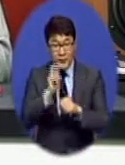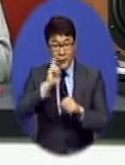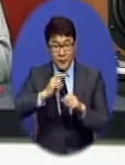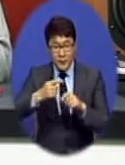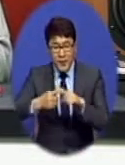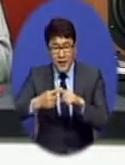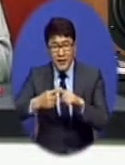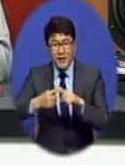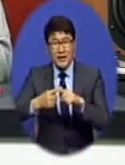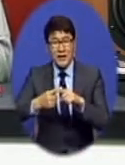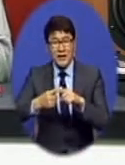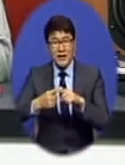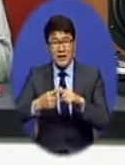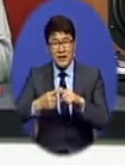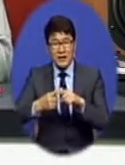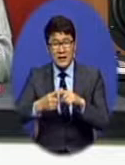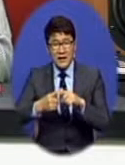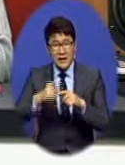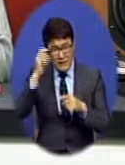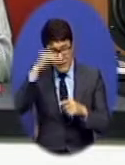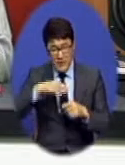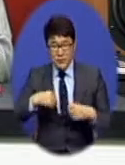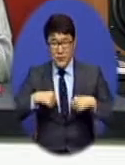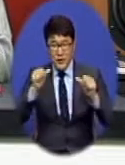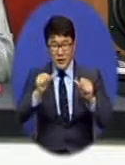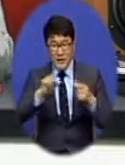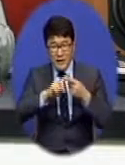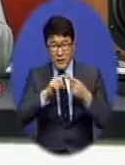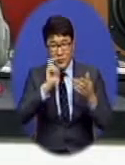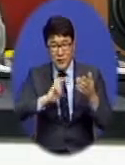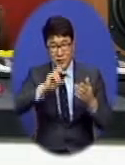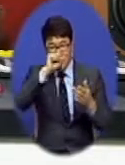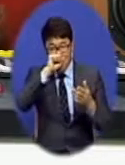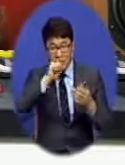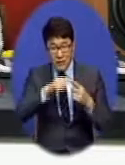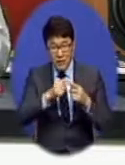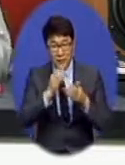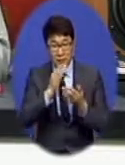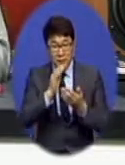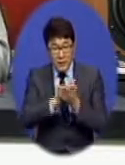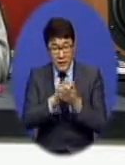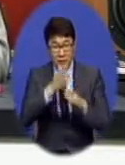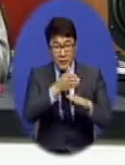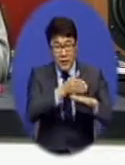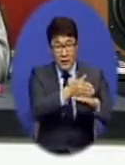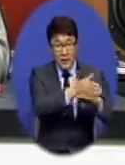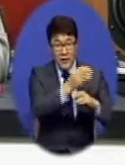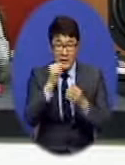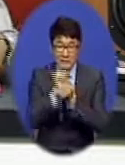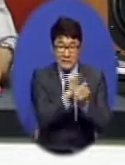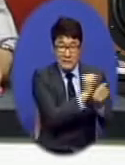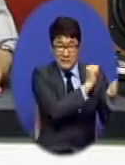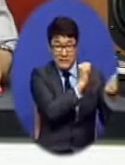딱 끊기니까 네. 그걸 끊어진 대로 그냥 버리고 가야 돼요. 아. 그러지 않으면 노래가 자꾸 밀려나가잖아요. 아. 그러니까